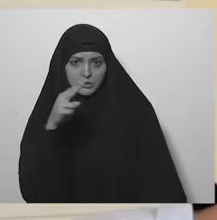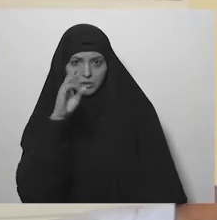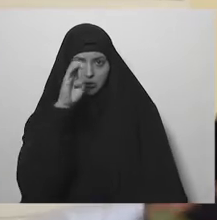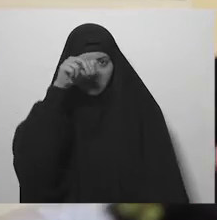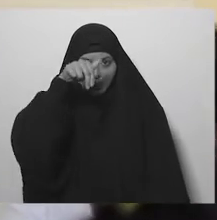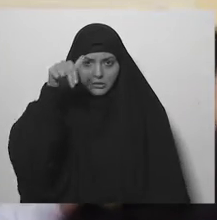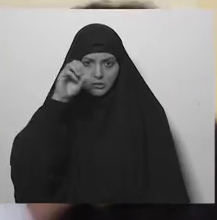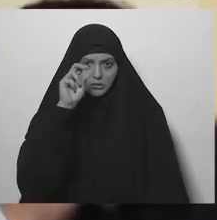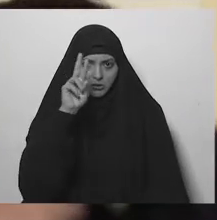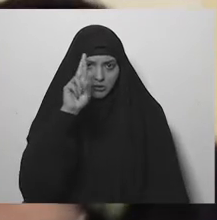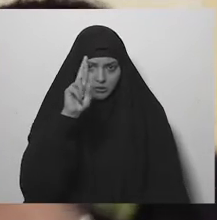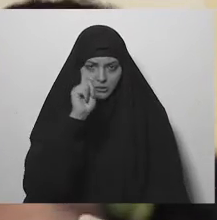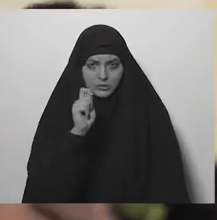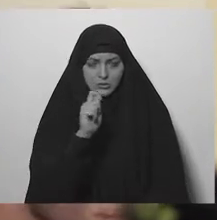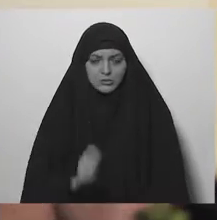ennour